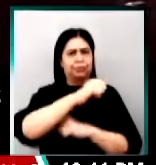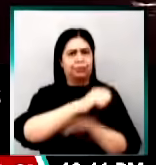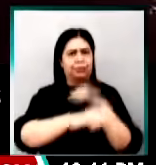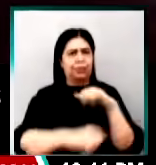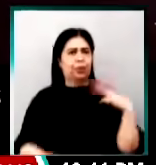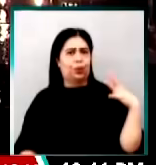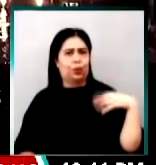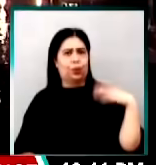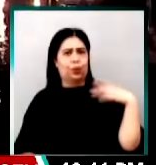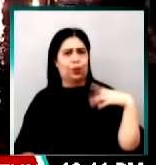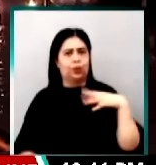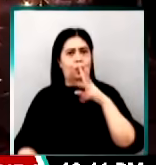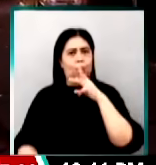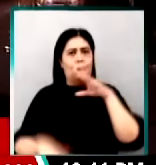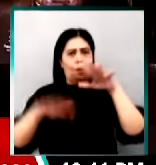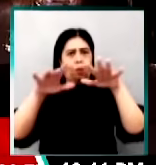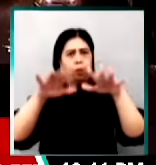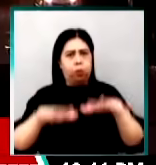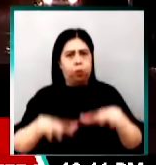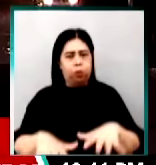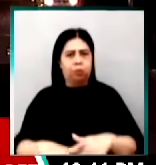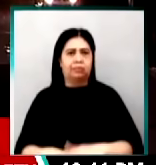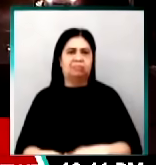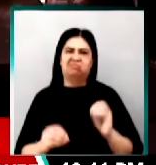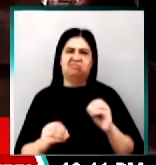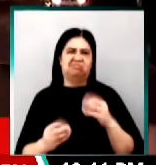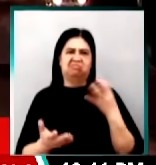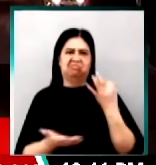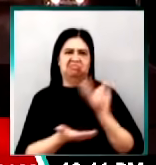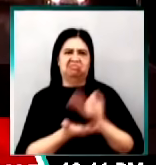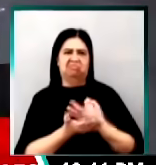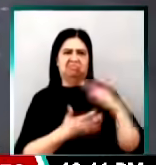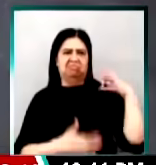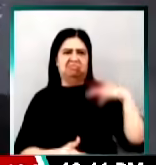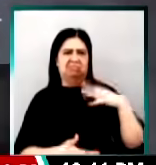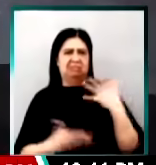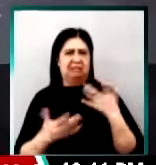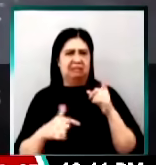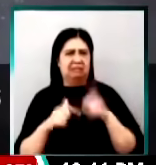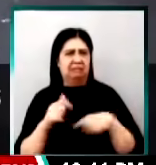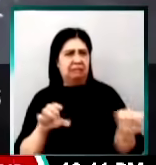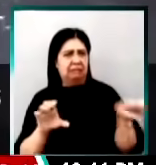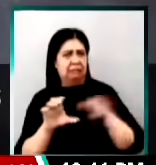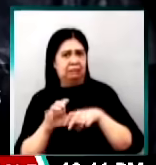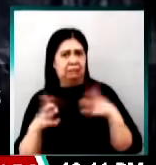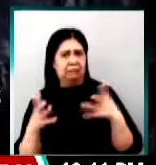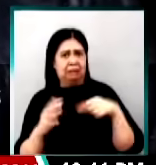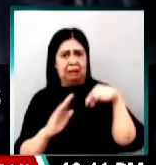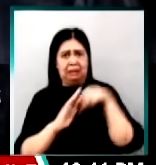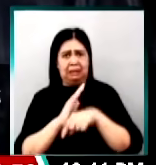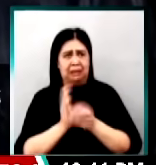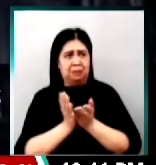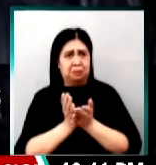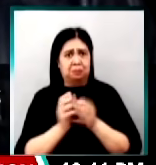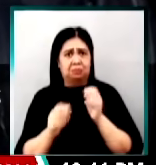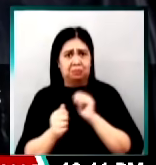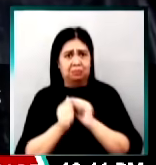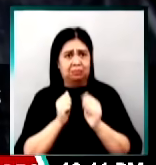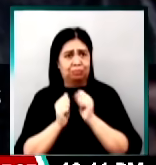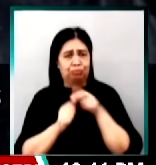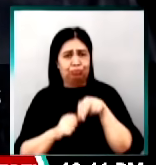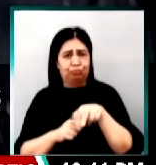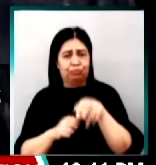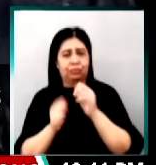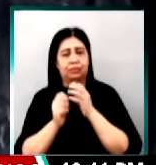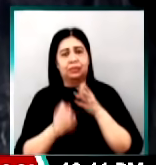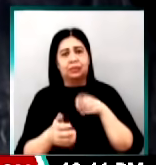baha. Walang kita sir, pagka ganyan, dahil di ka naman makapagsakay, lalim eh. Humigot po ako kasi traffic, hindi